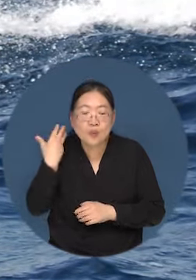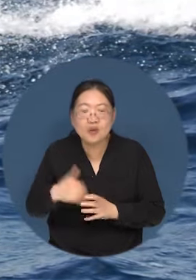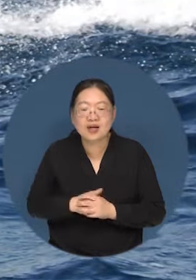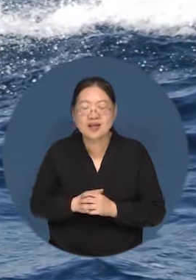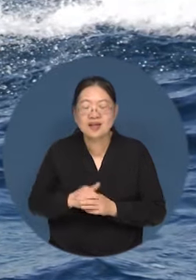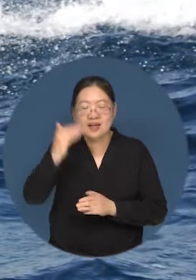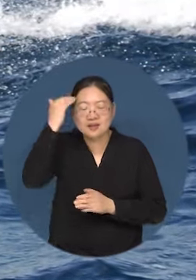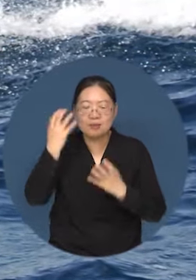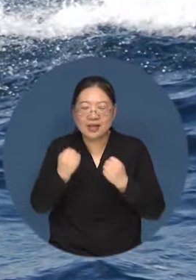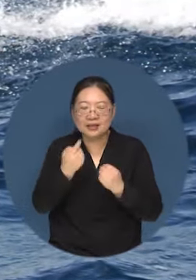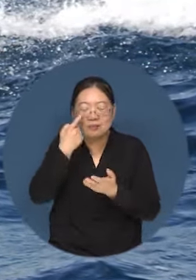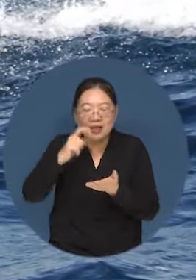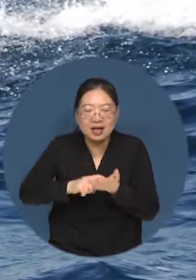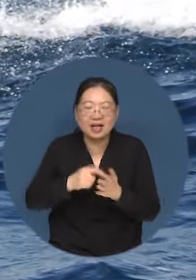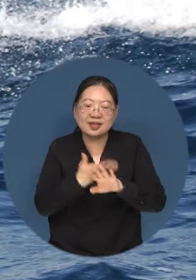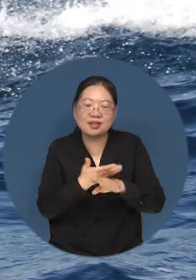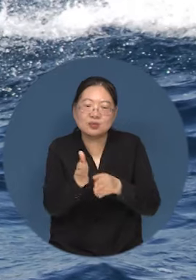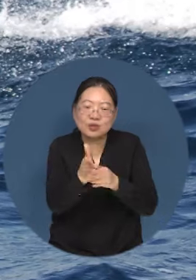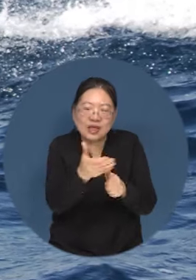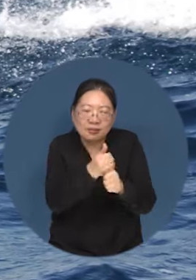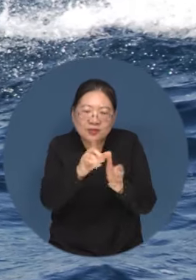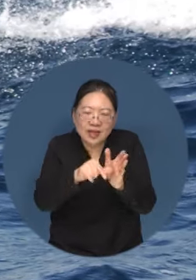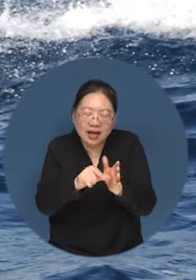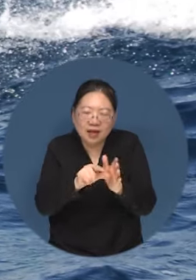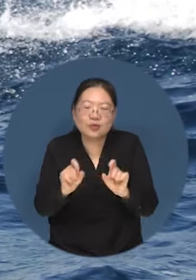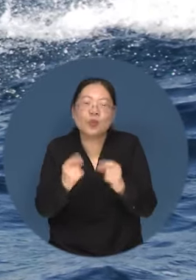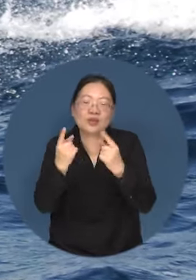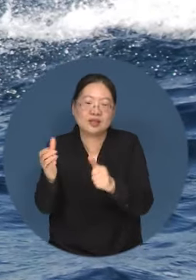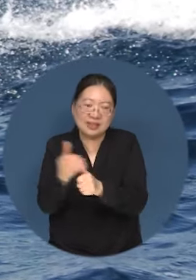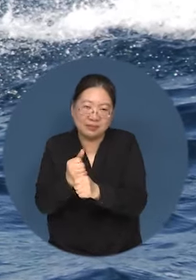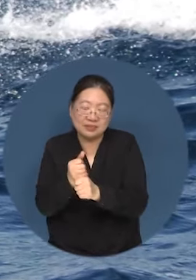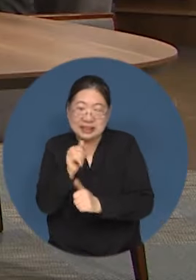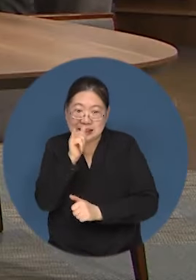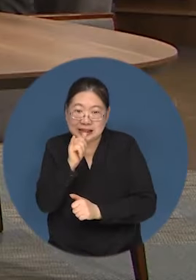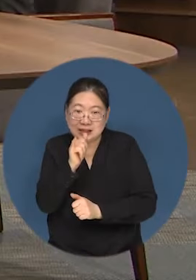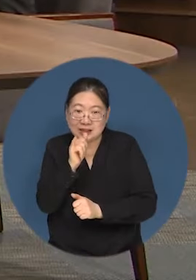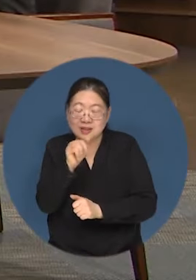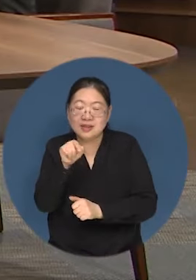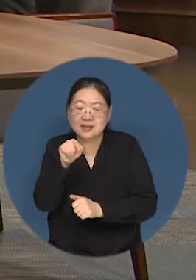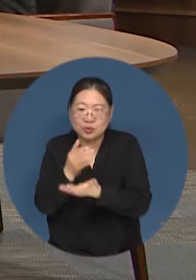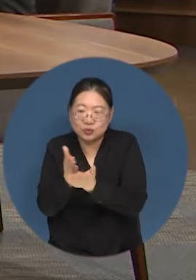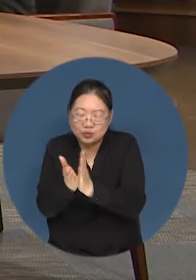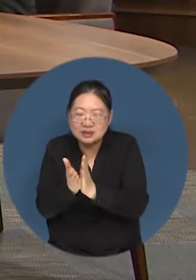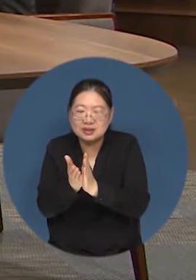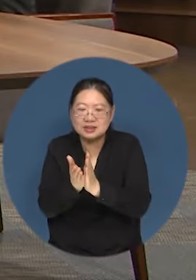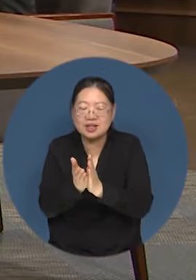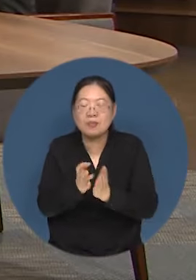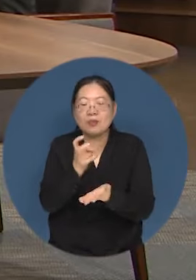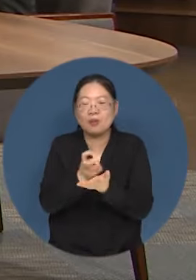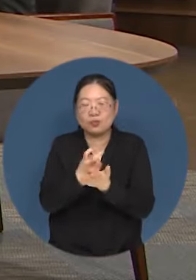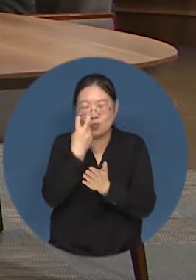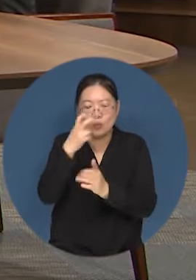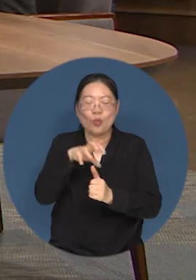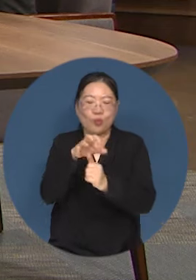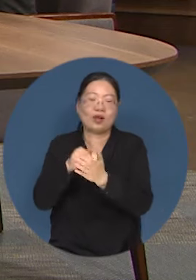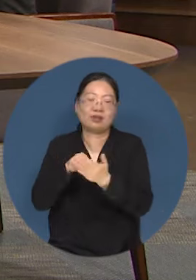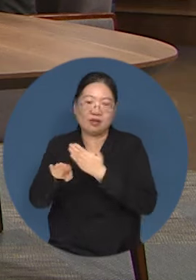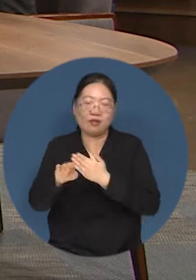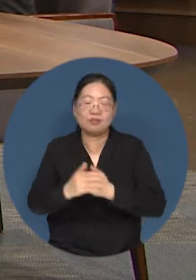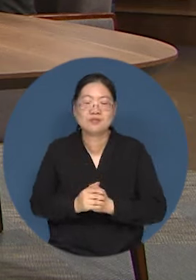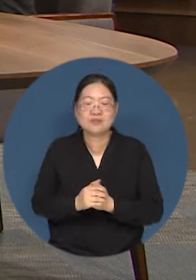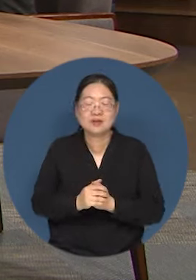많은 종들이 그 해양생태계법에 의해서 해양보호생물로 지정이 됐습니다. 예, 예. 그 이후로는